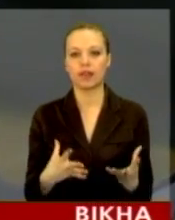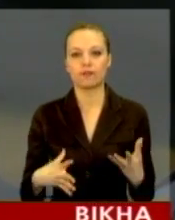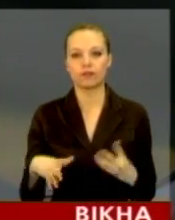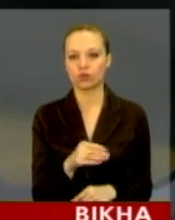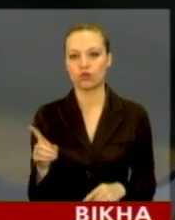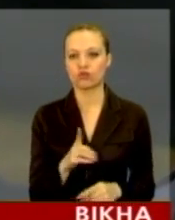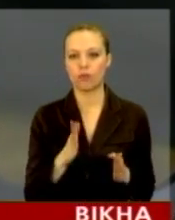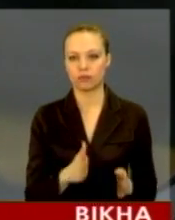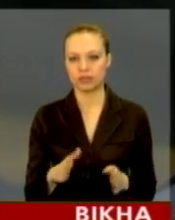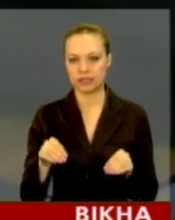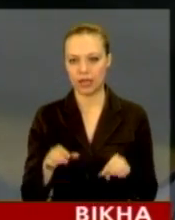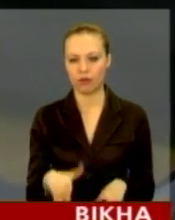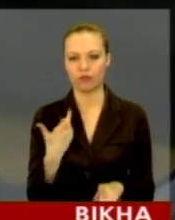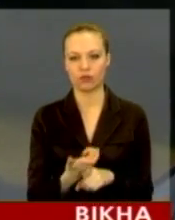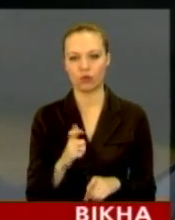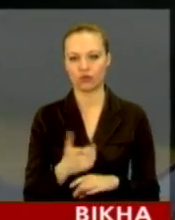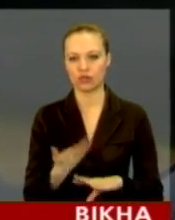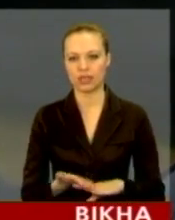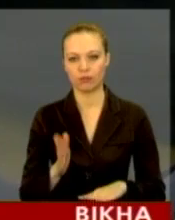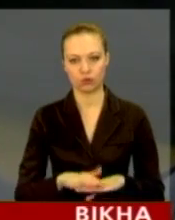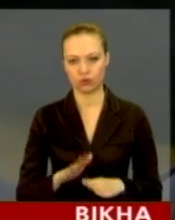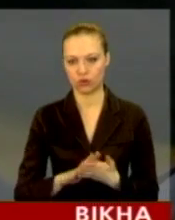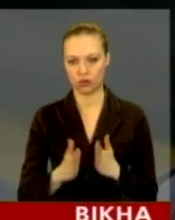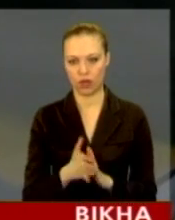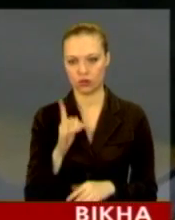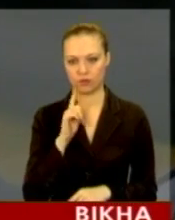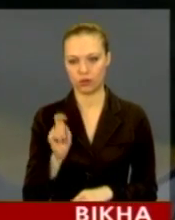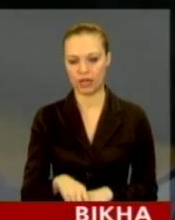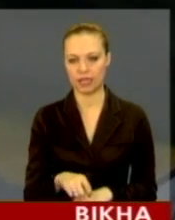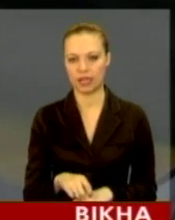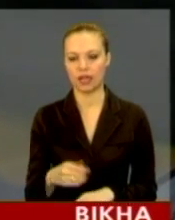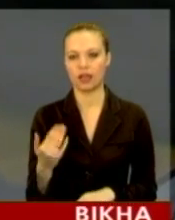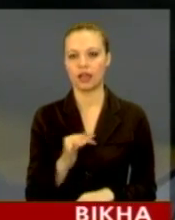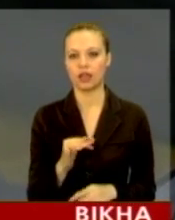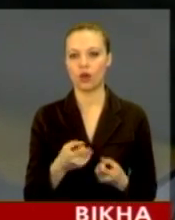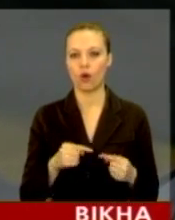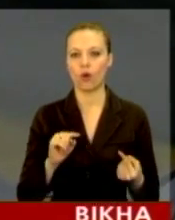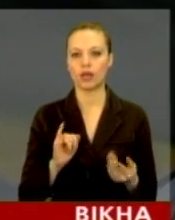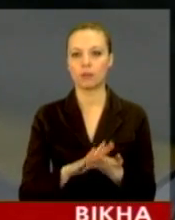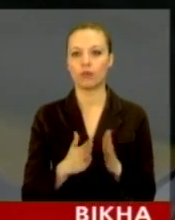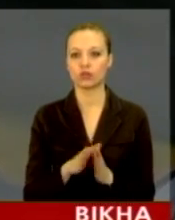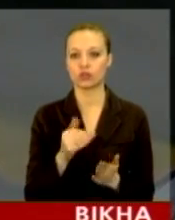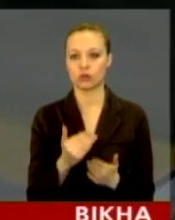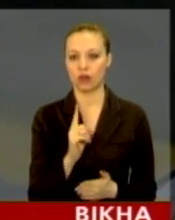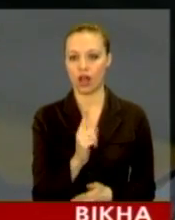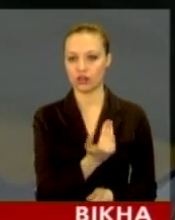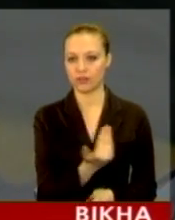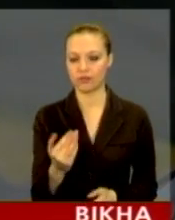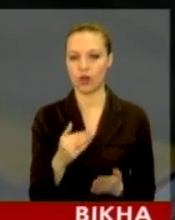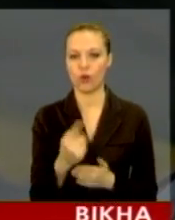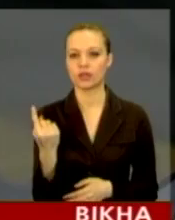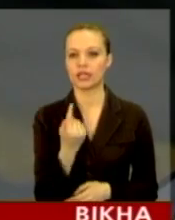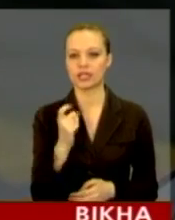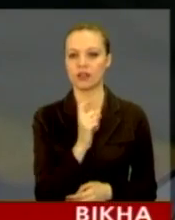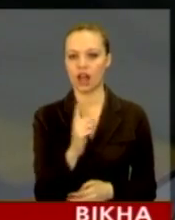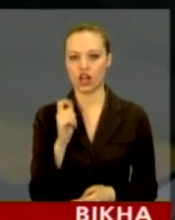того, чтобы стабилизировать очень непростую ситуацию в Украине. И от позиции каждого из нас, от единства